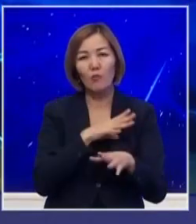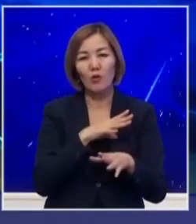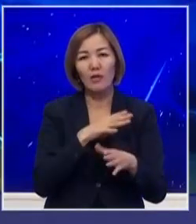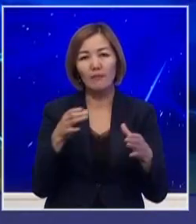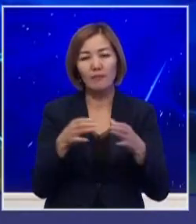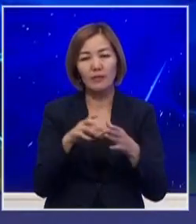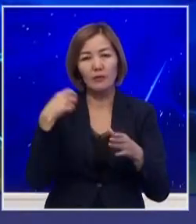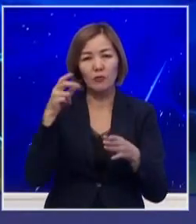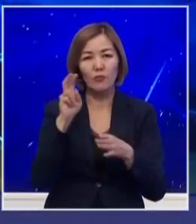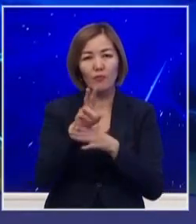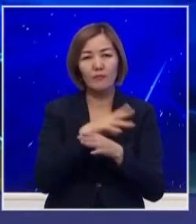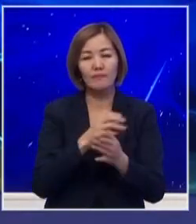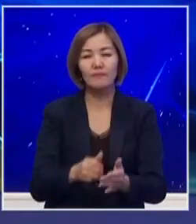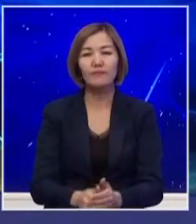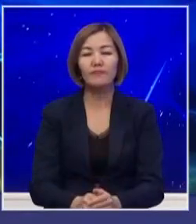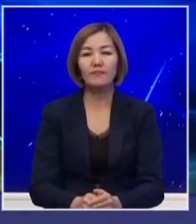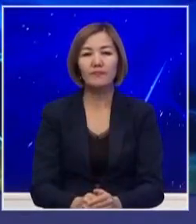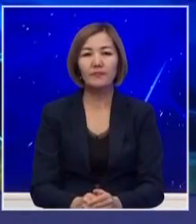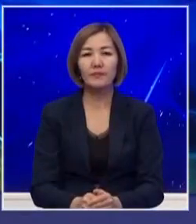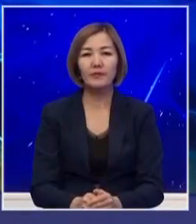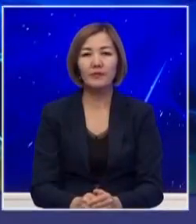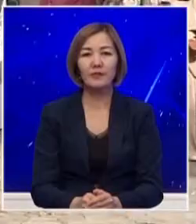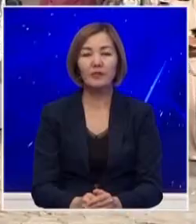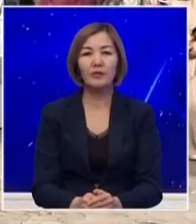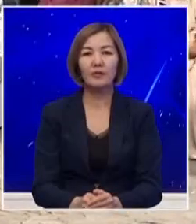куә болып қайтқан әріптесім Шалқар Нұрмұхамбет тарқатсын.